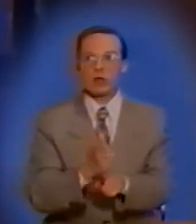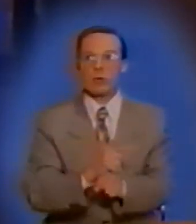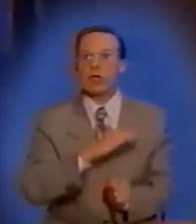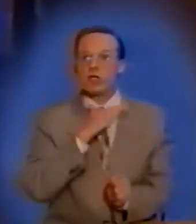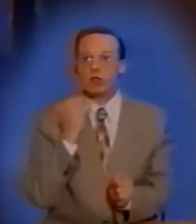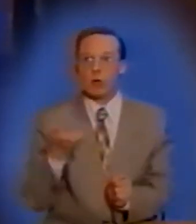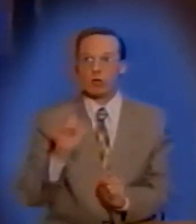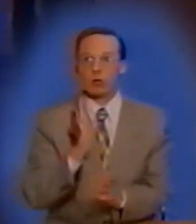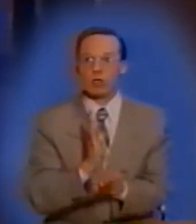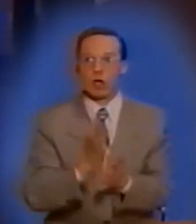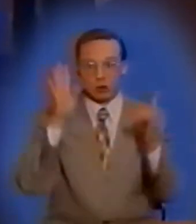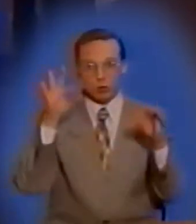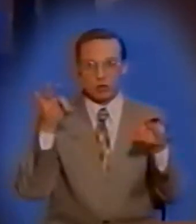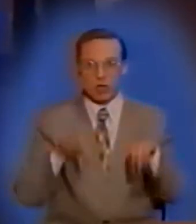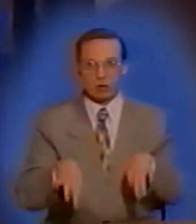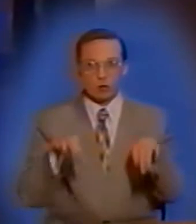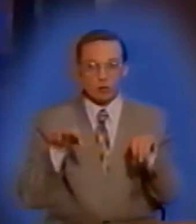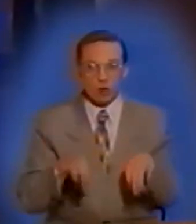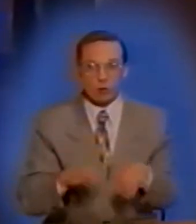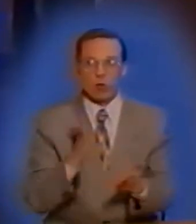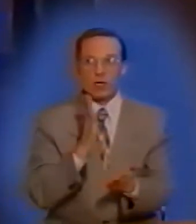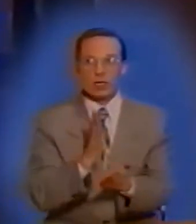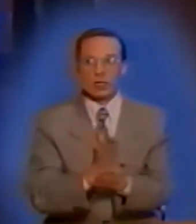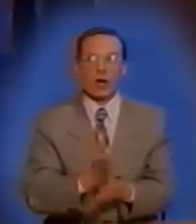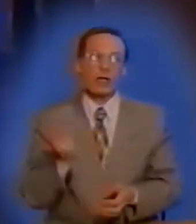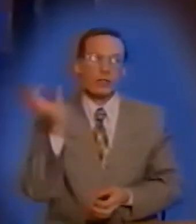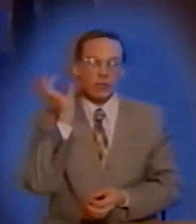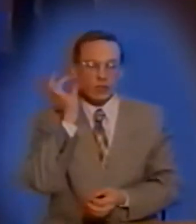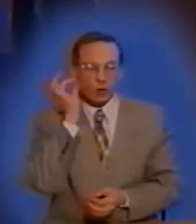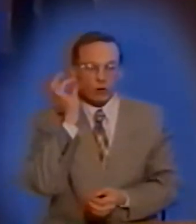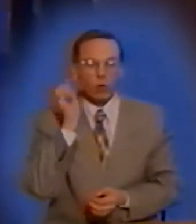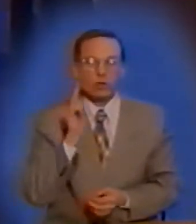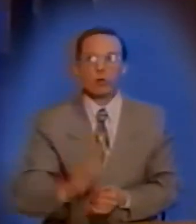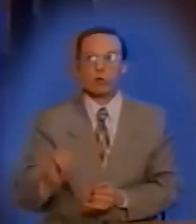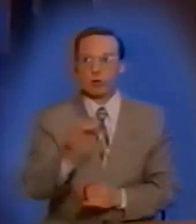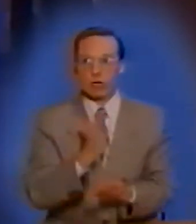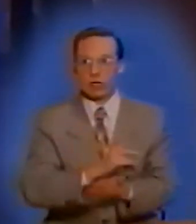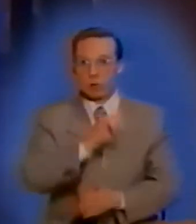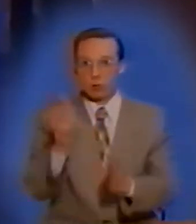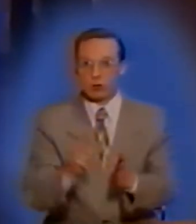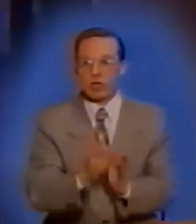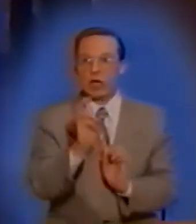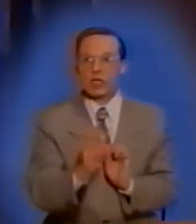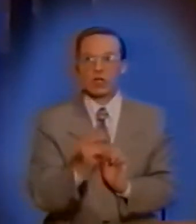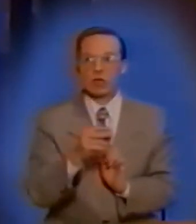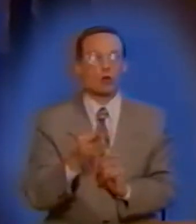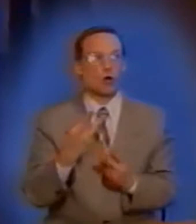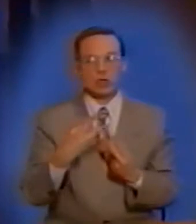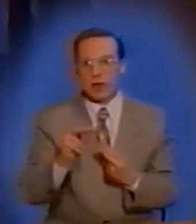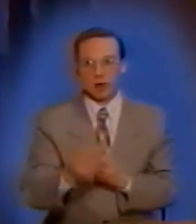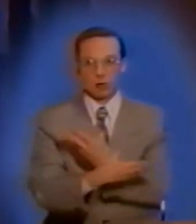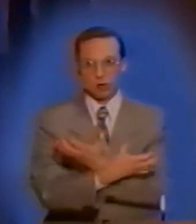daugiau net, yra nusidažiusių tų plaukų, yra įsisegusių tų auskariukų, kurie yra būtent heteroseksualus, o ne